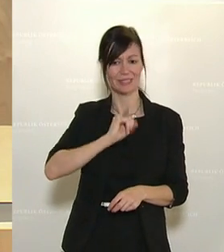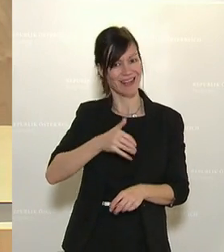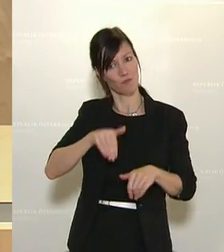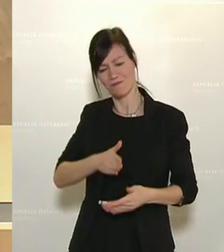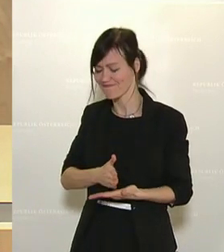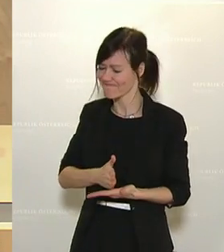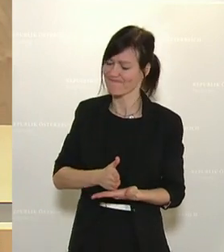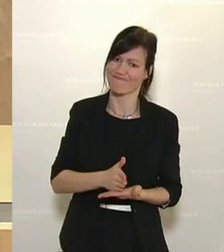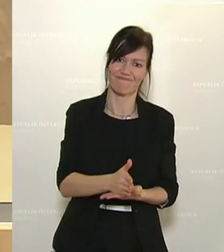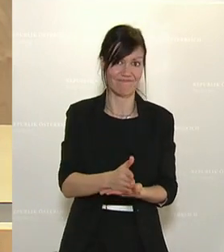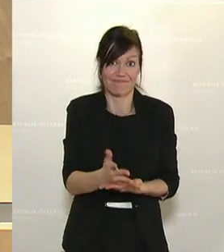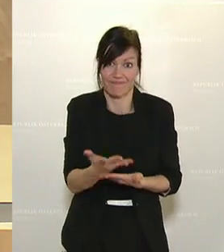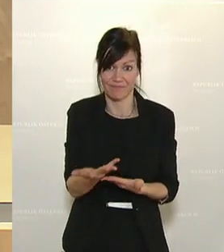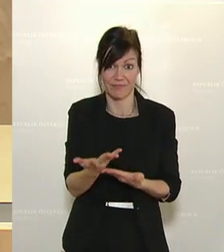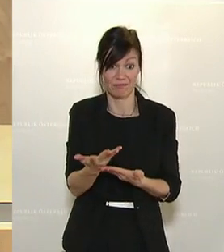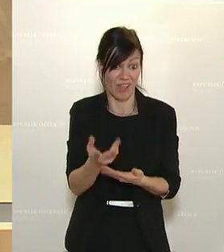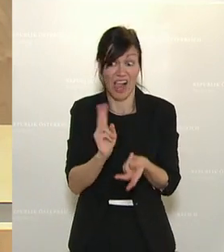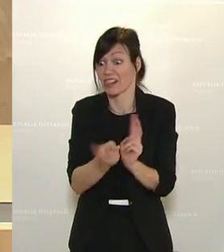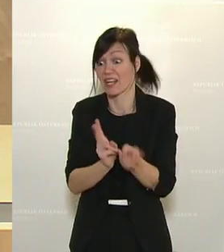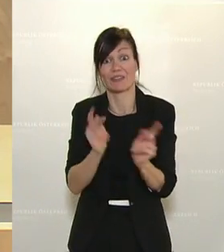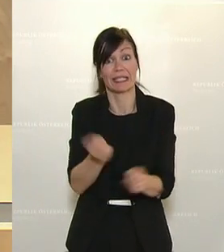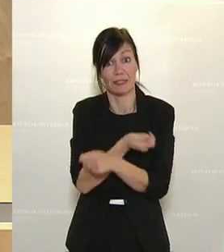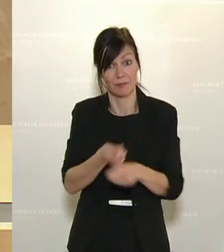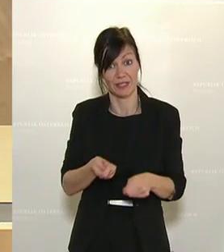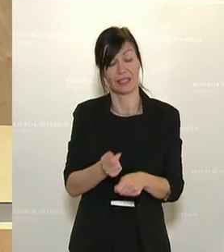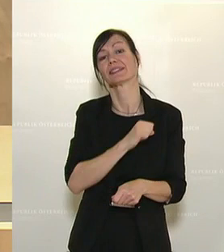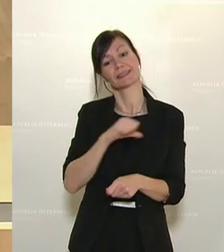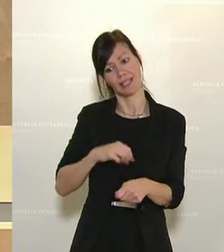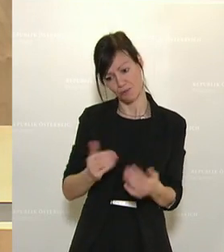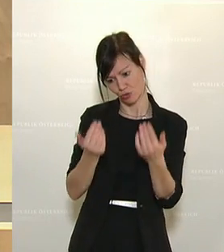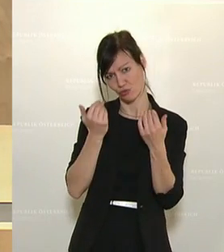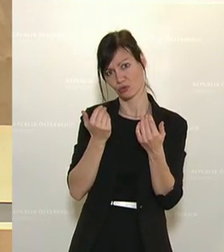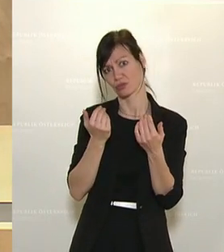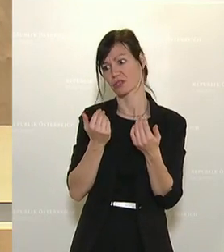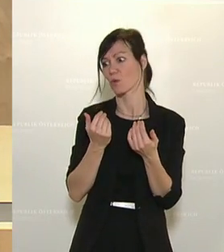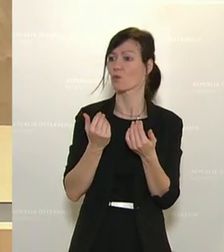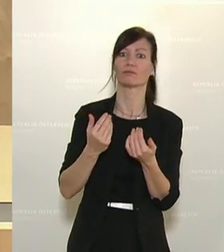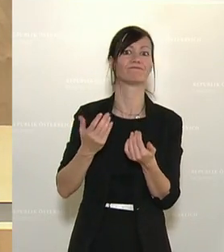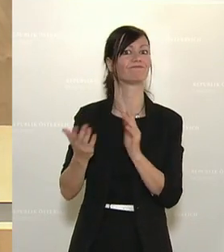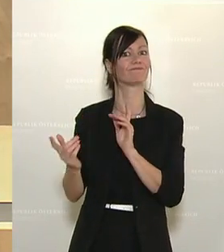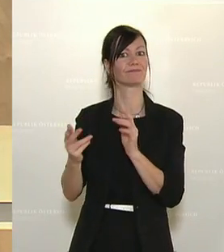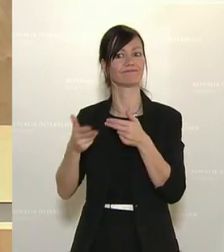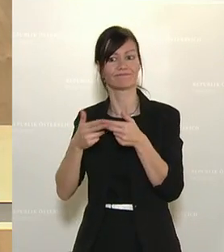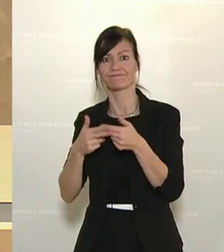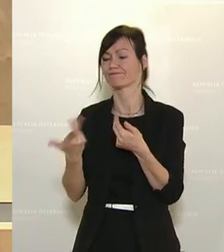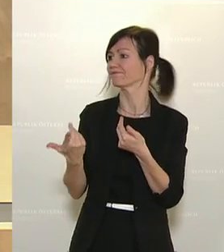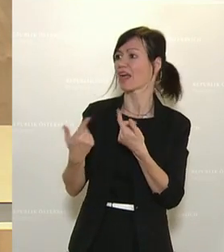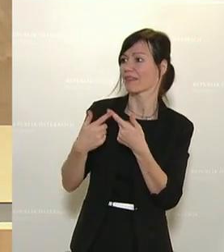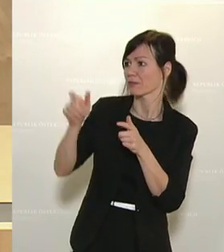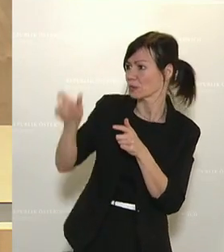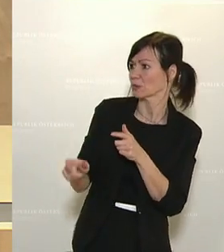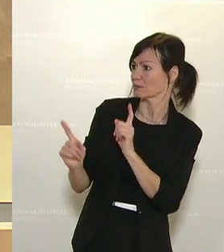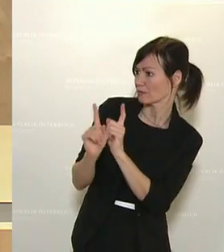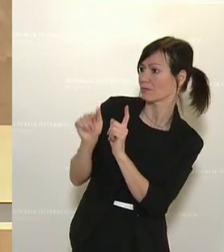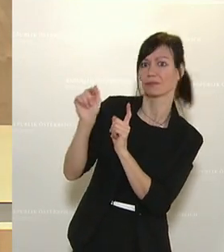daran vorbei, dass wir uns selber schützen, dass wir unsere Mitmenschen schützen, um diese Pandemie zu bewältigen. Die Impfung